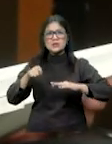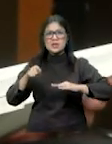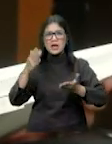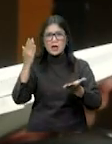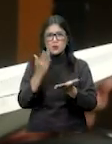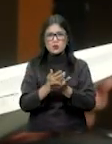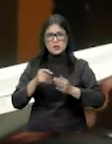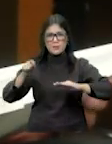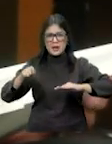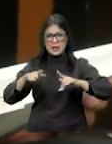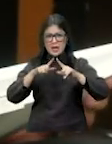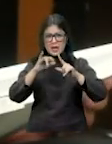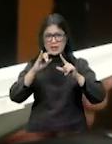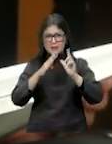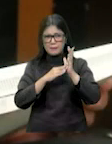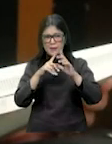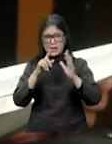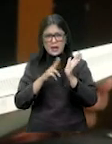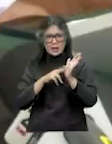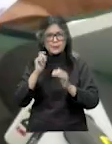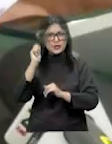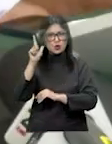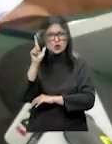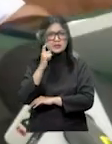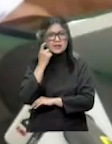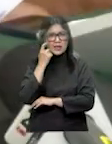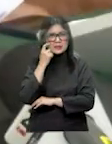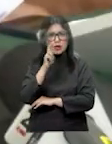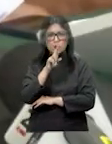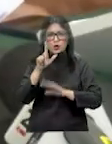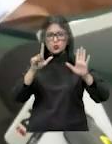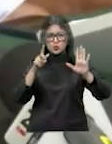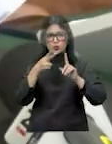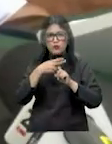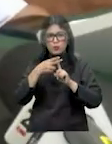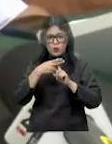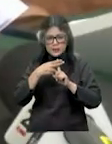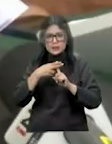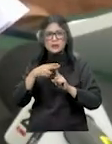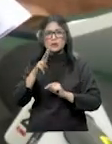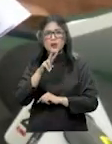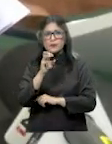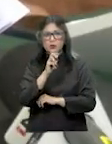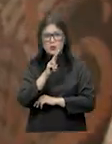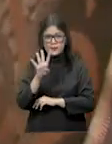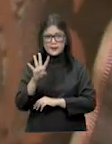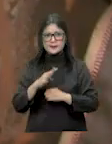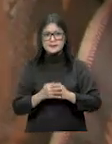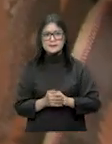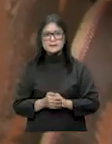Aiman Wicaksono akan digelar besok Selasa 27 Februari 2024. Permintaan kepada termohon.